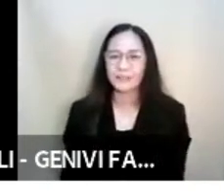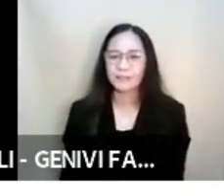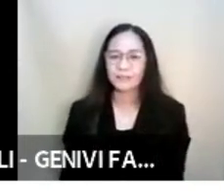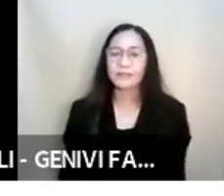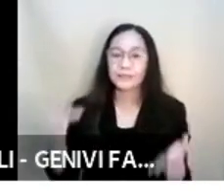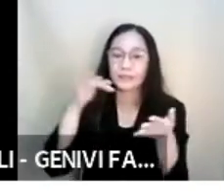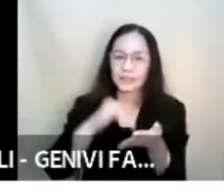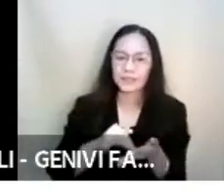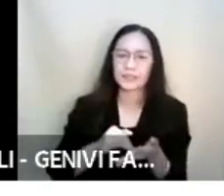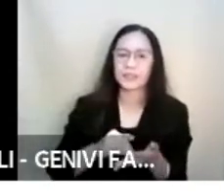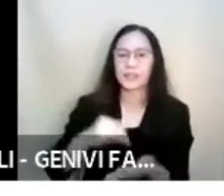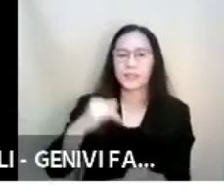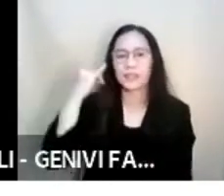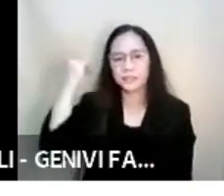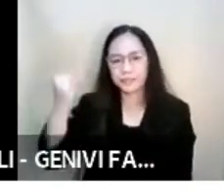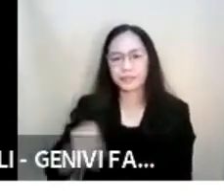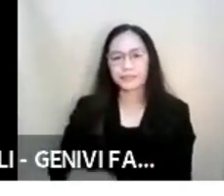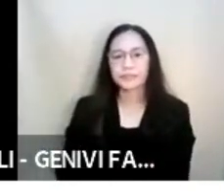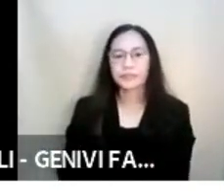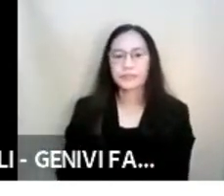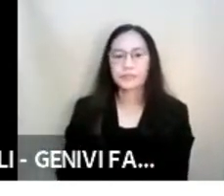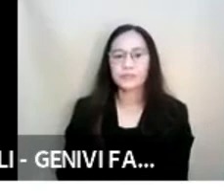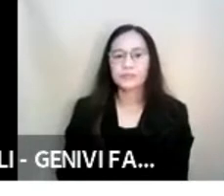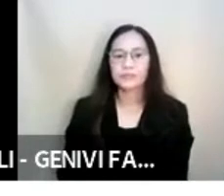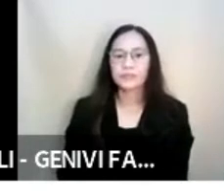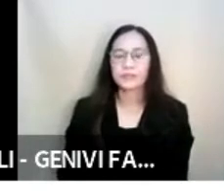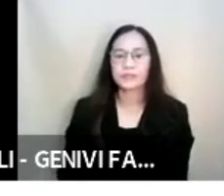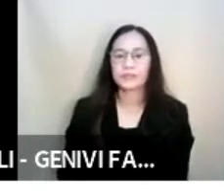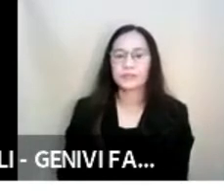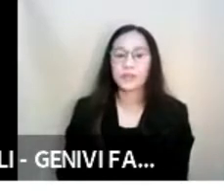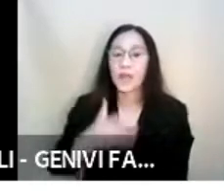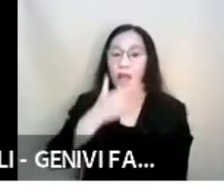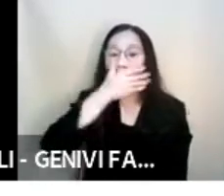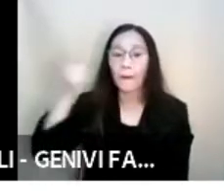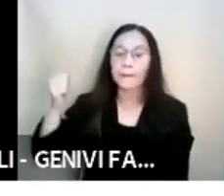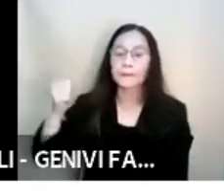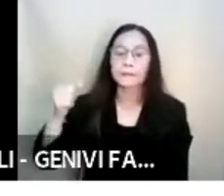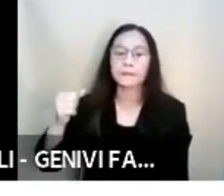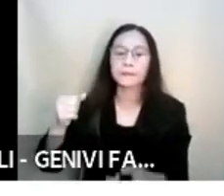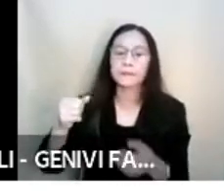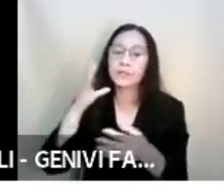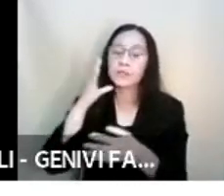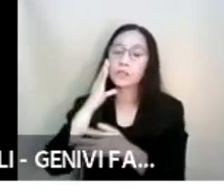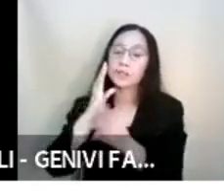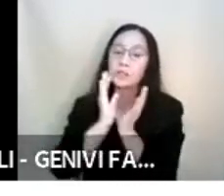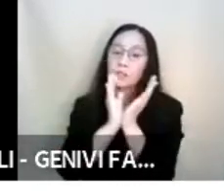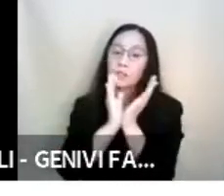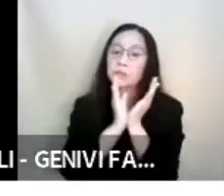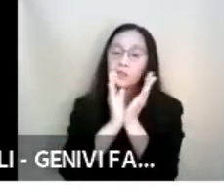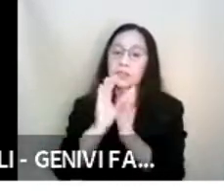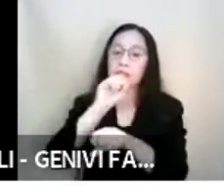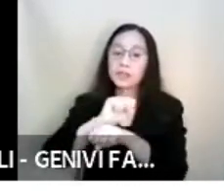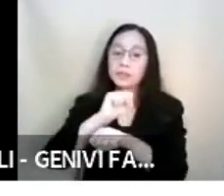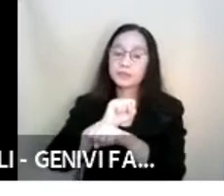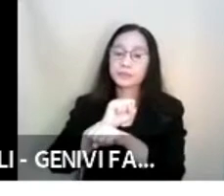again, ideally, of course, in the most ideal setting, yung experience ng community jobs nila dapat